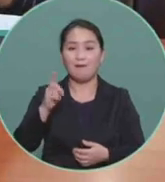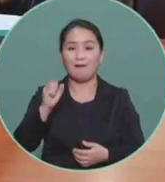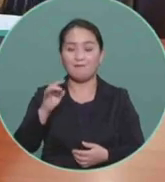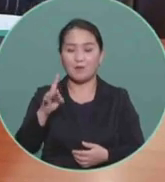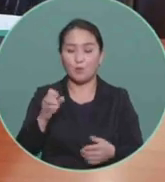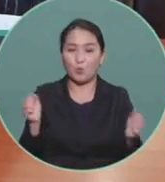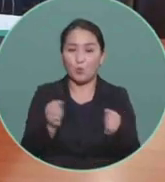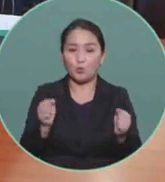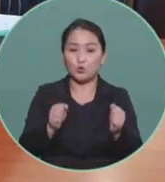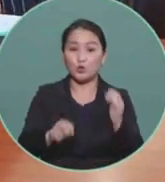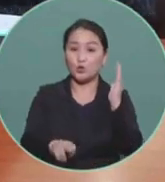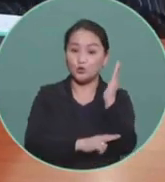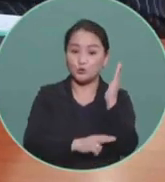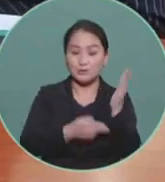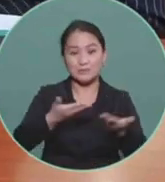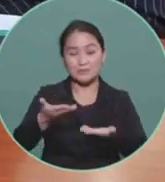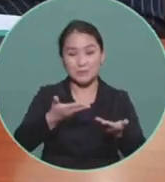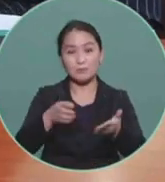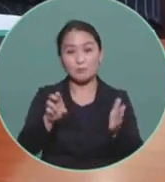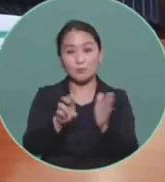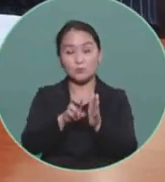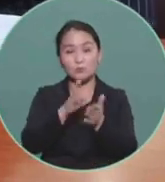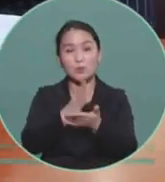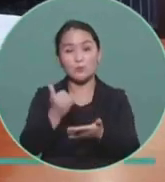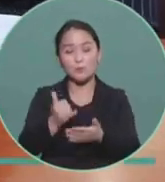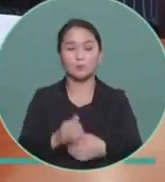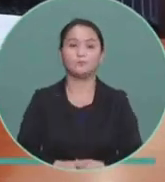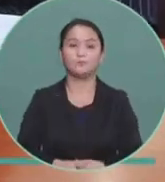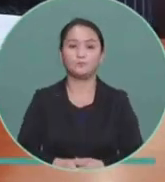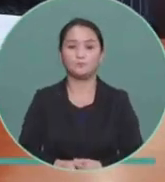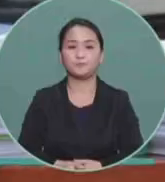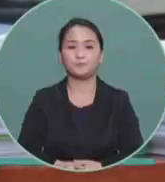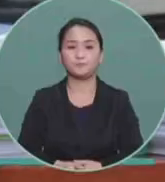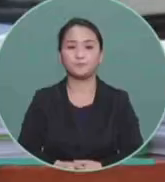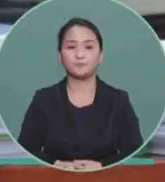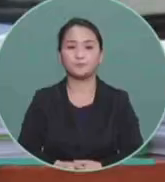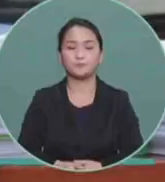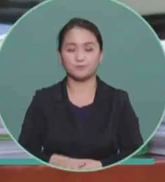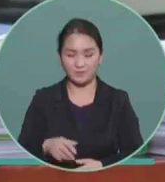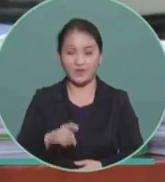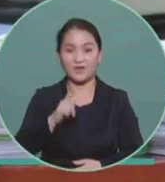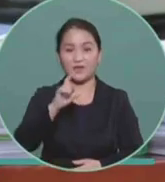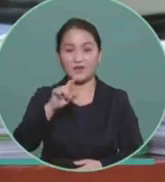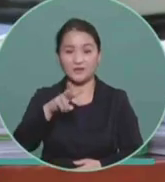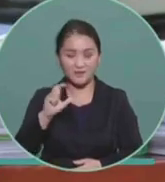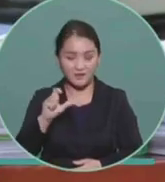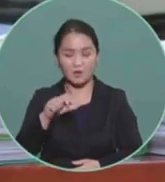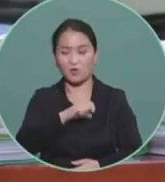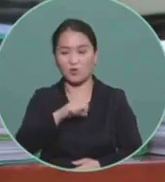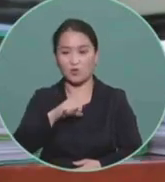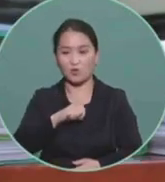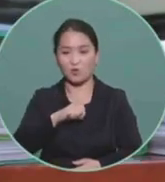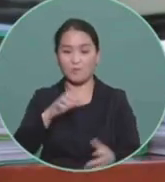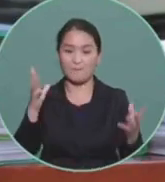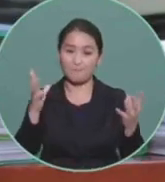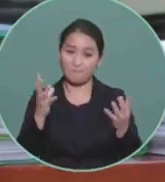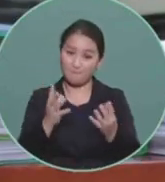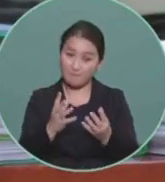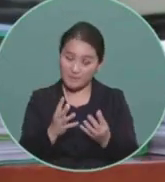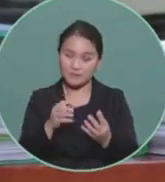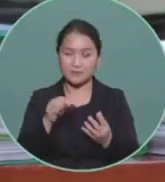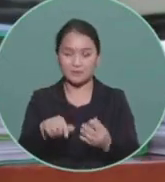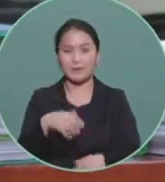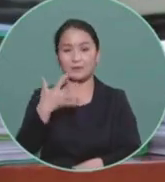хаврын бас хүүт өдрүүдэд зарах ч юм уу? Ийм тохиолдолд байгаа юм. Тийм яг ер нь хэрэглээ өөрөө цаанаасаа л багасчих чагаа. Тэгэхээр бол одоо